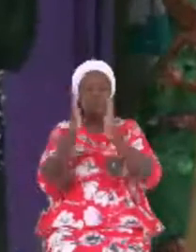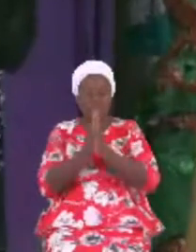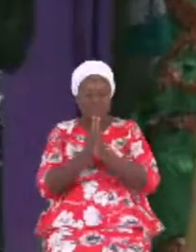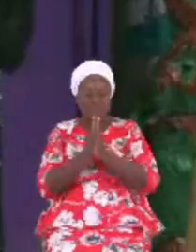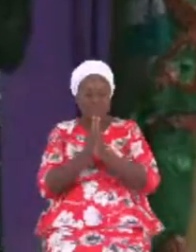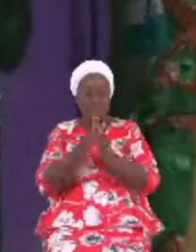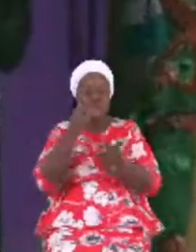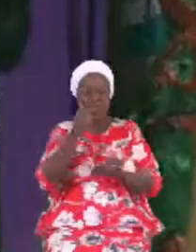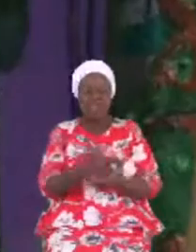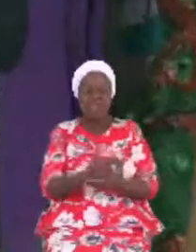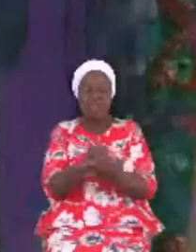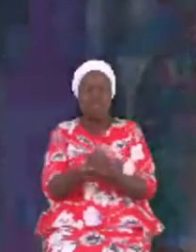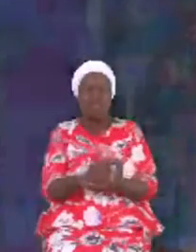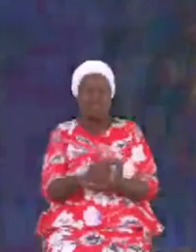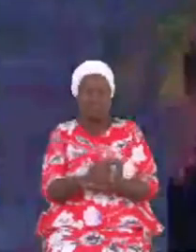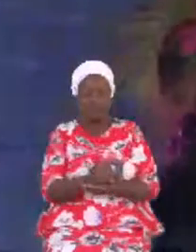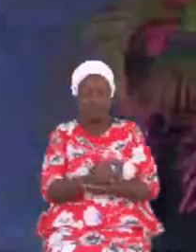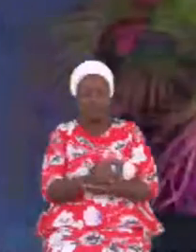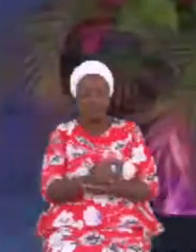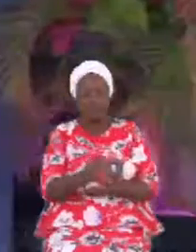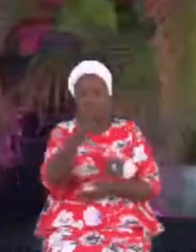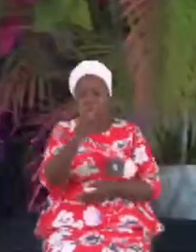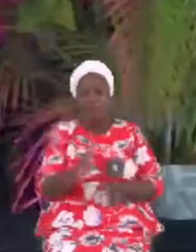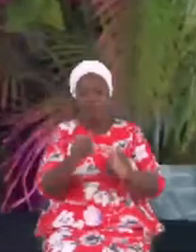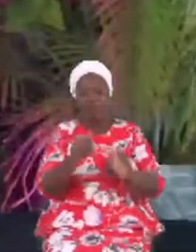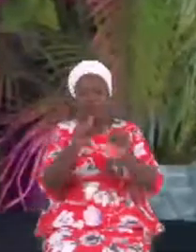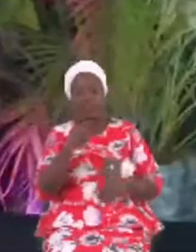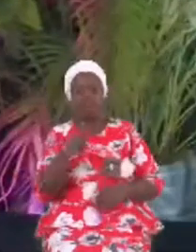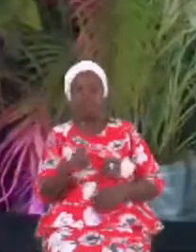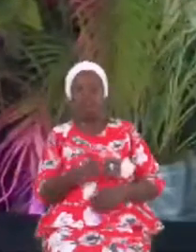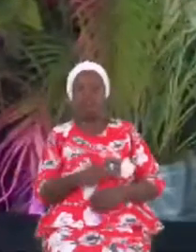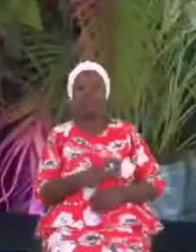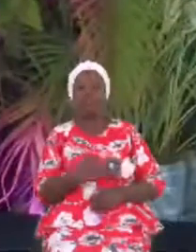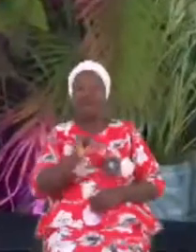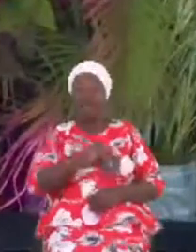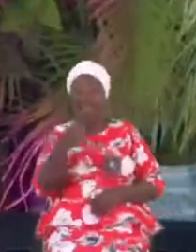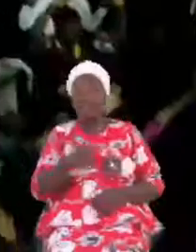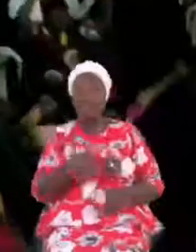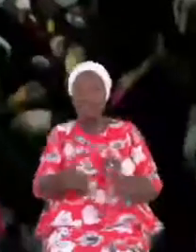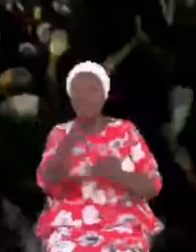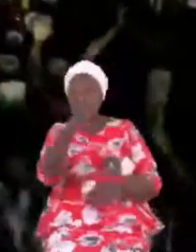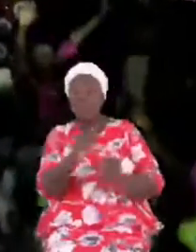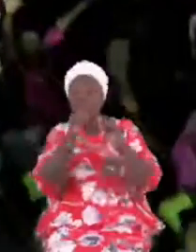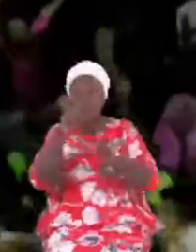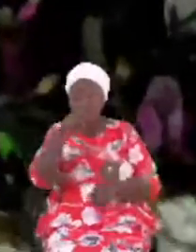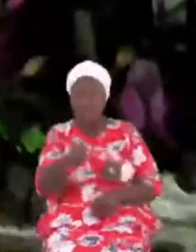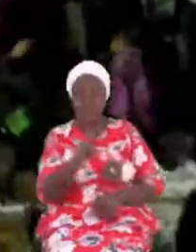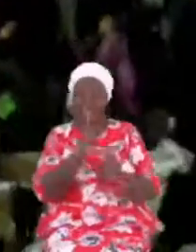Que Dieu vous bénisse. J'ai dit que Dieu vous bénisse.